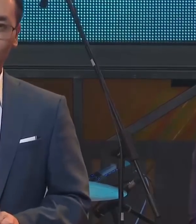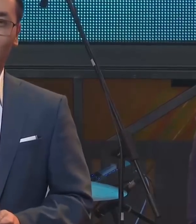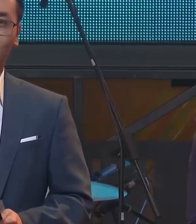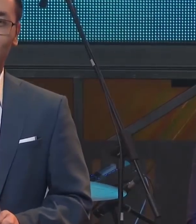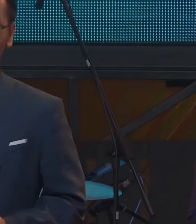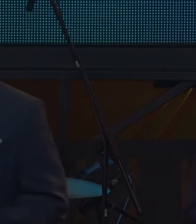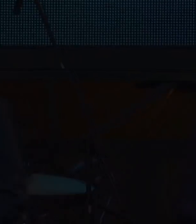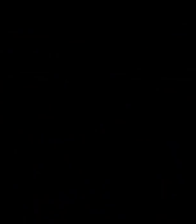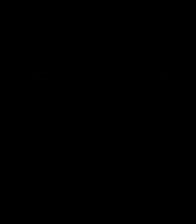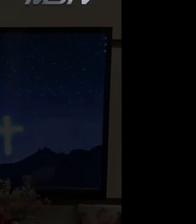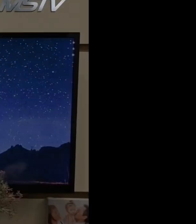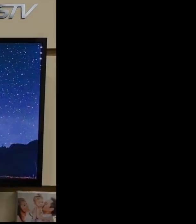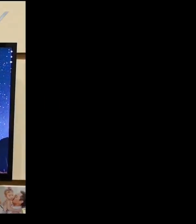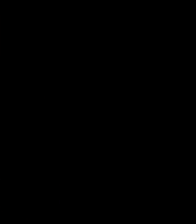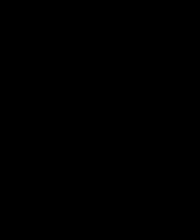Yesus memberkati.